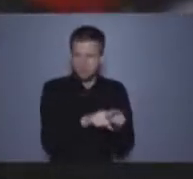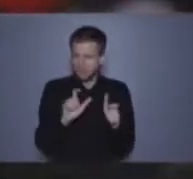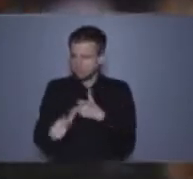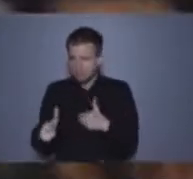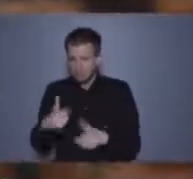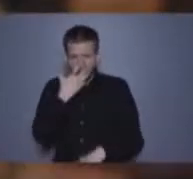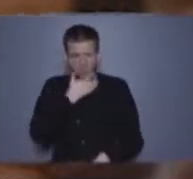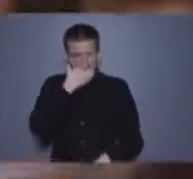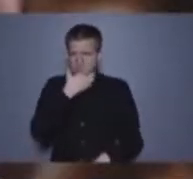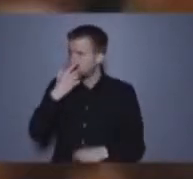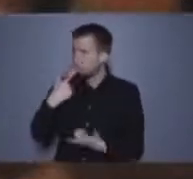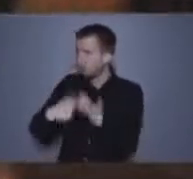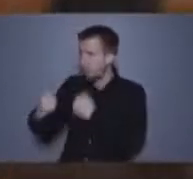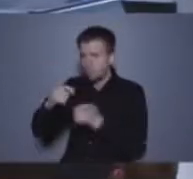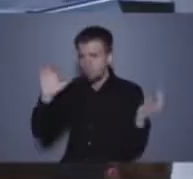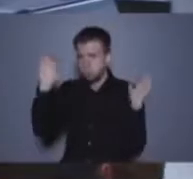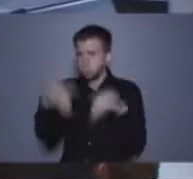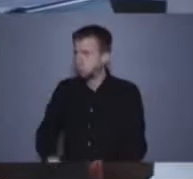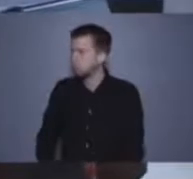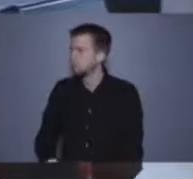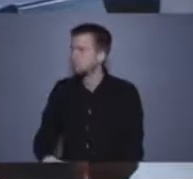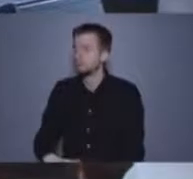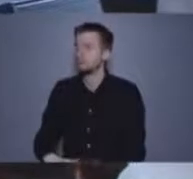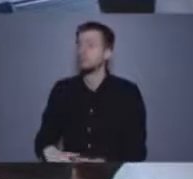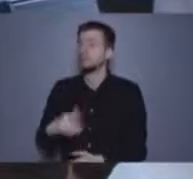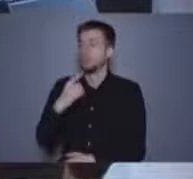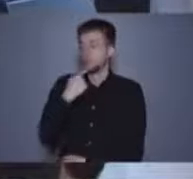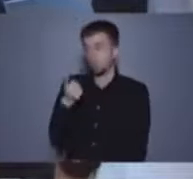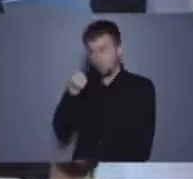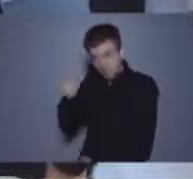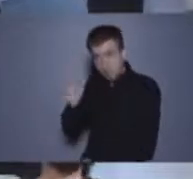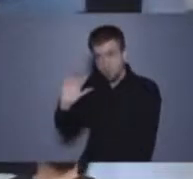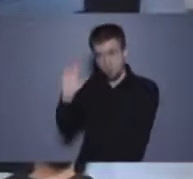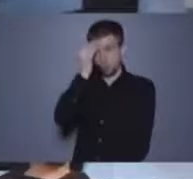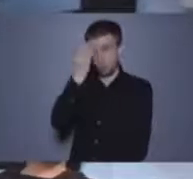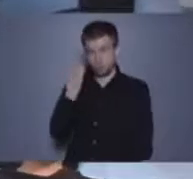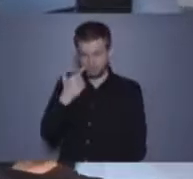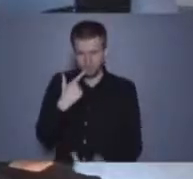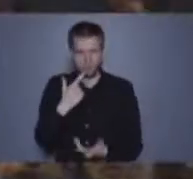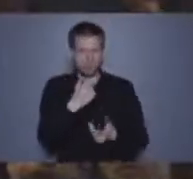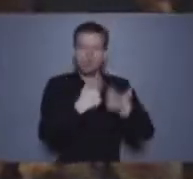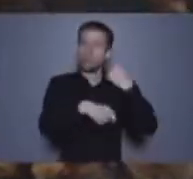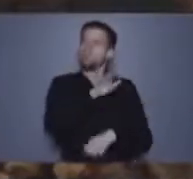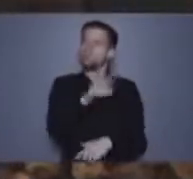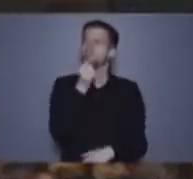ruine pour l'économie. Autrement dit, il reconnaît lui-même qu'en économie capitaliste, il ne peut